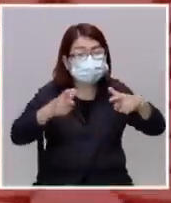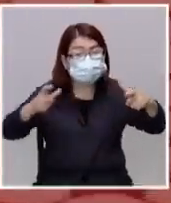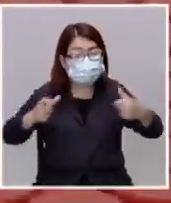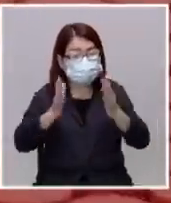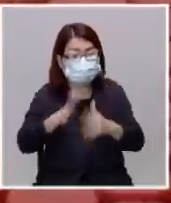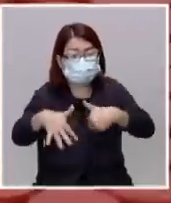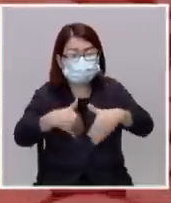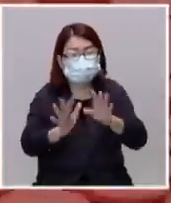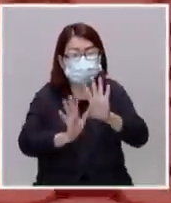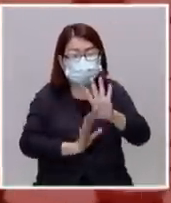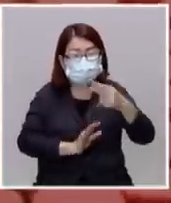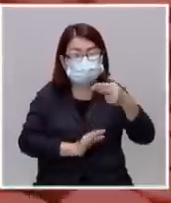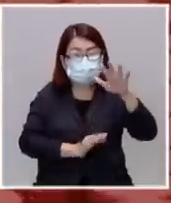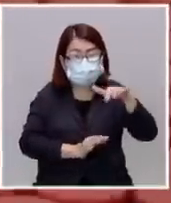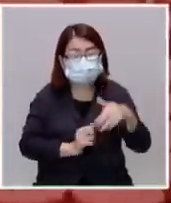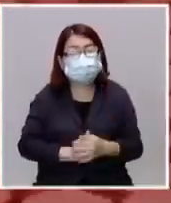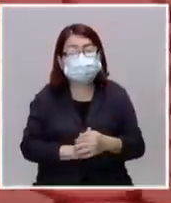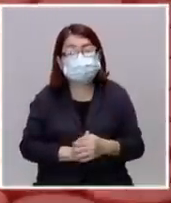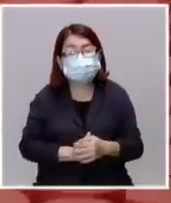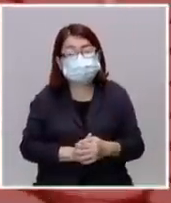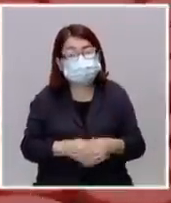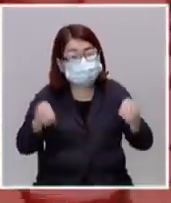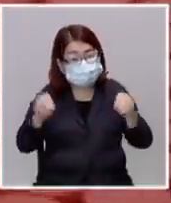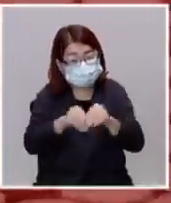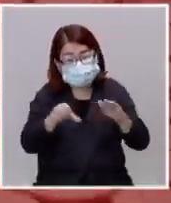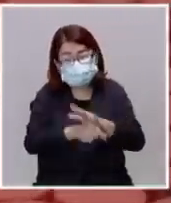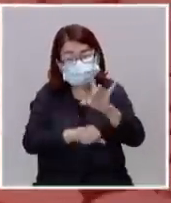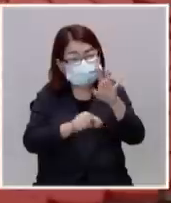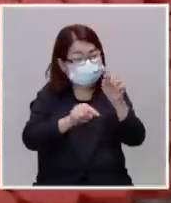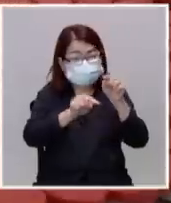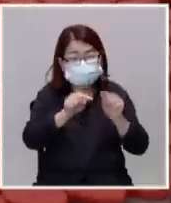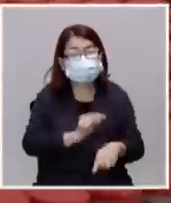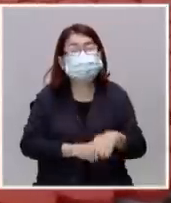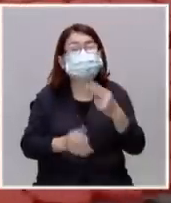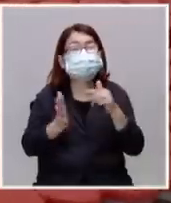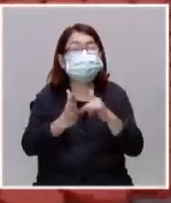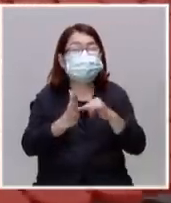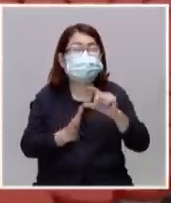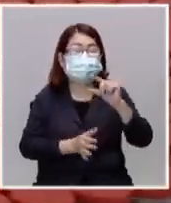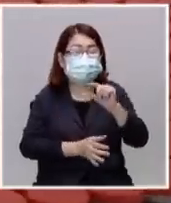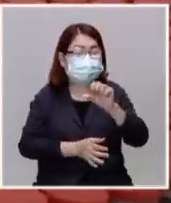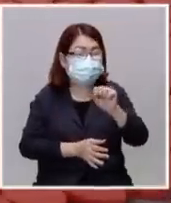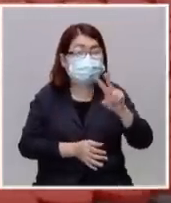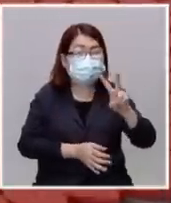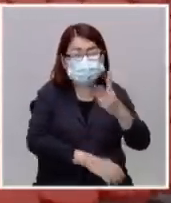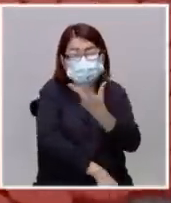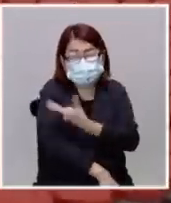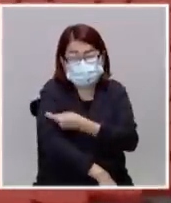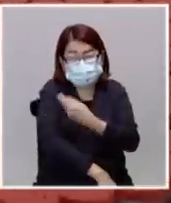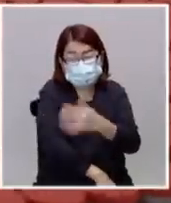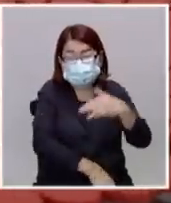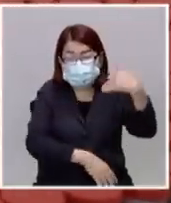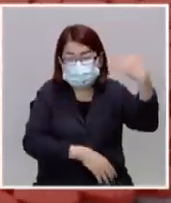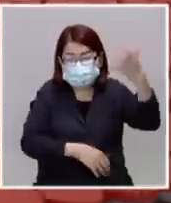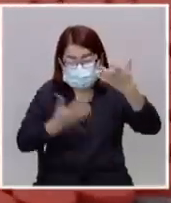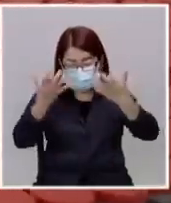45,000 คนเกือบ 100% ของประชากรทั้งหมดเนี่ยได้รับวัคซีนต้านโควิดของซิโนแวคครบถ้วนพบว่ามีอาการป่วยหนักและเสียชีวิตลด